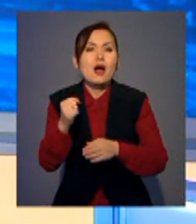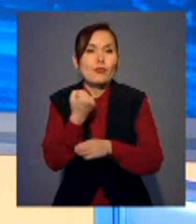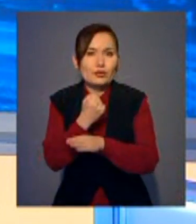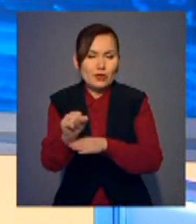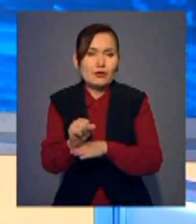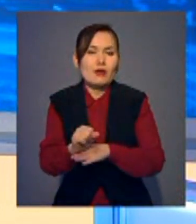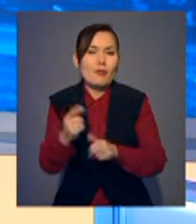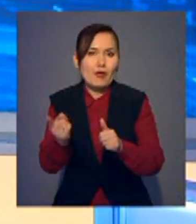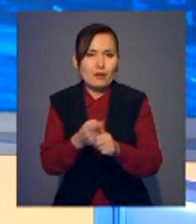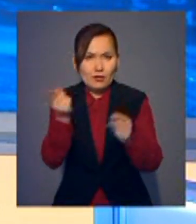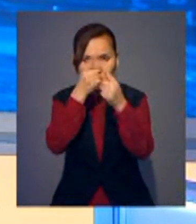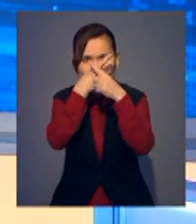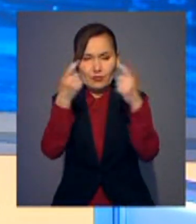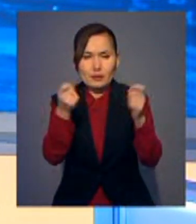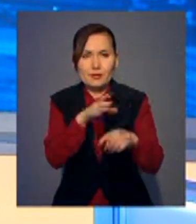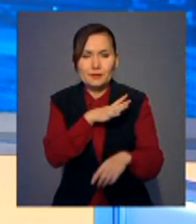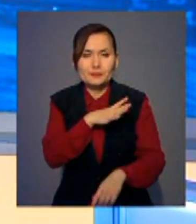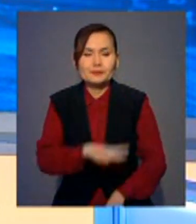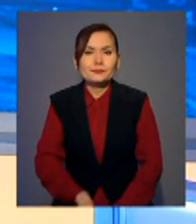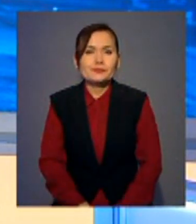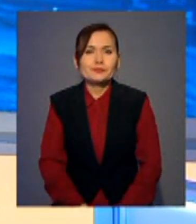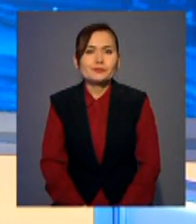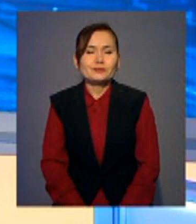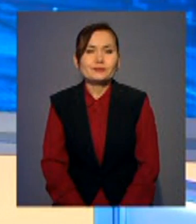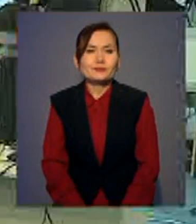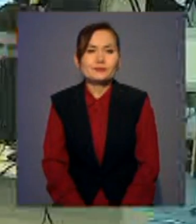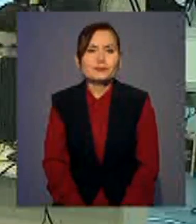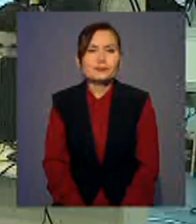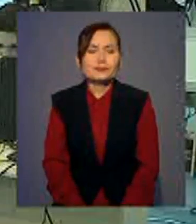кімдердің топ жарғанын әріптесім айтып берсін.